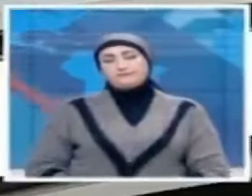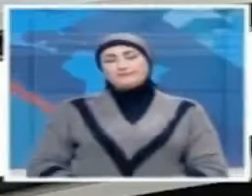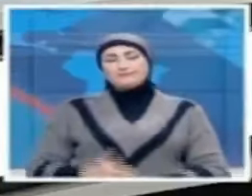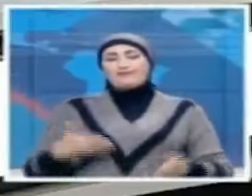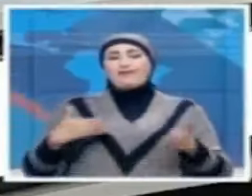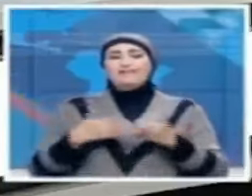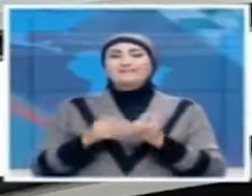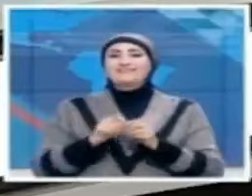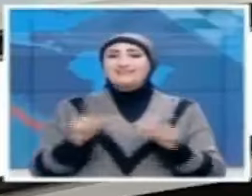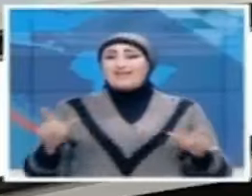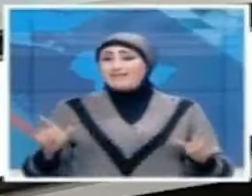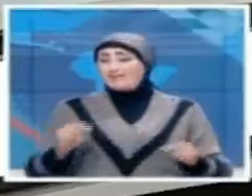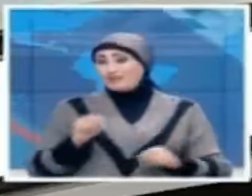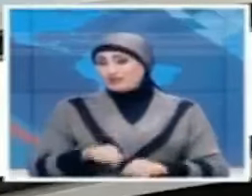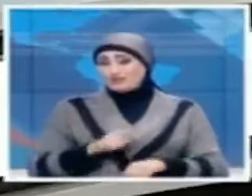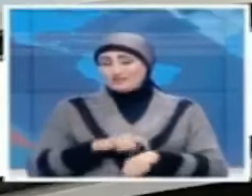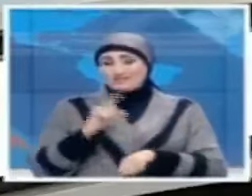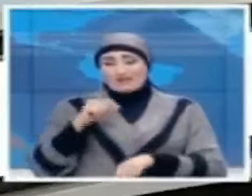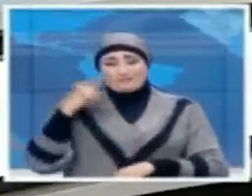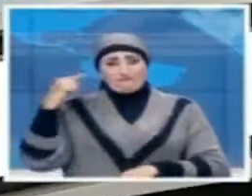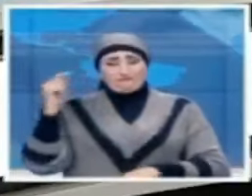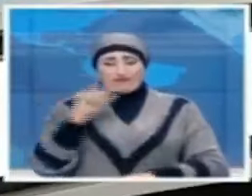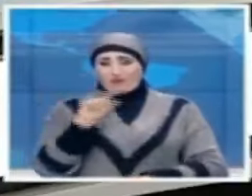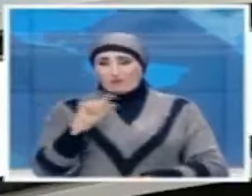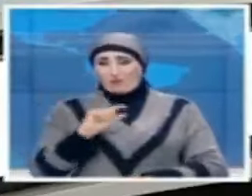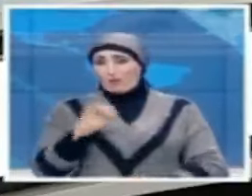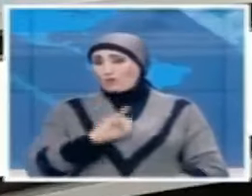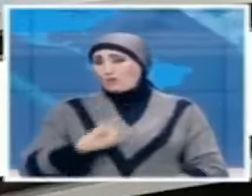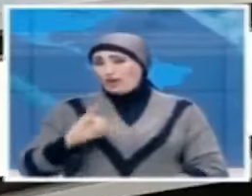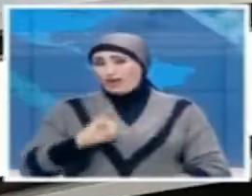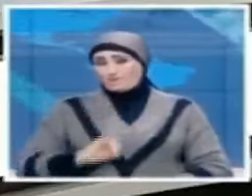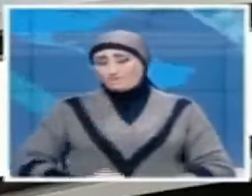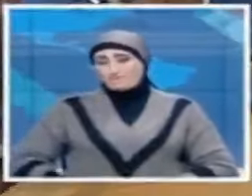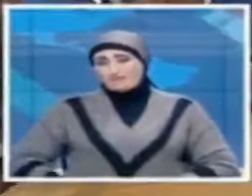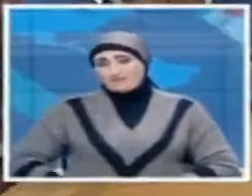نهاية الخامسة، وهذا تذكير بأهم عناوينها.